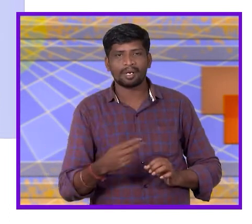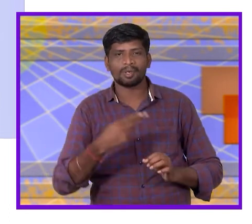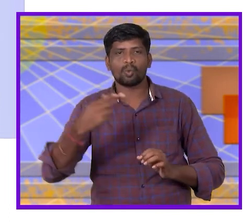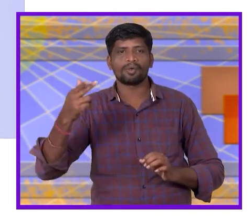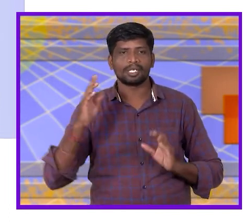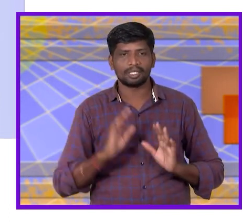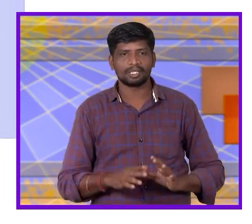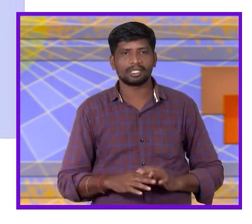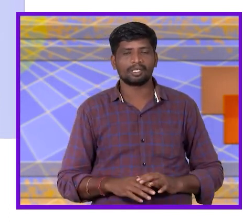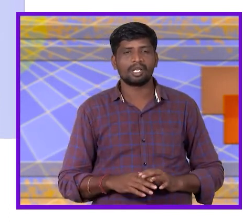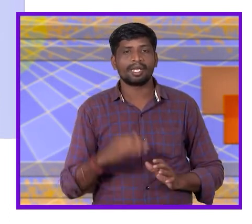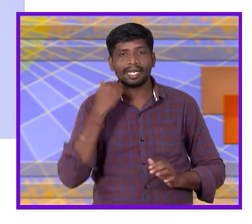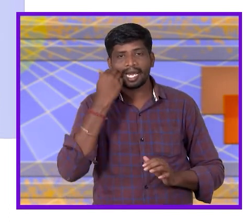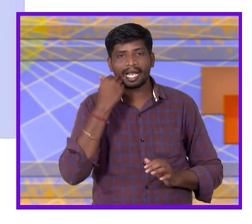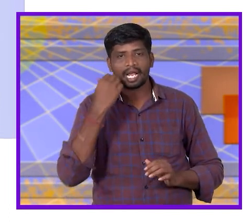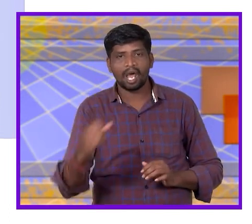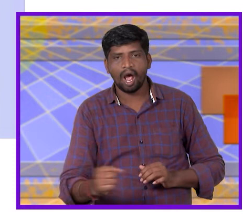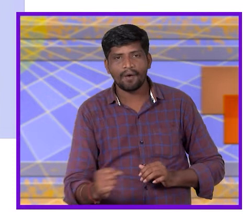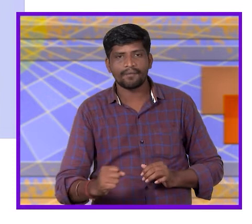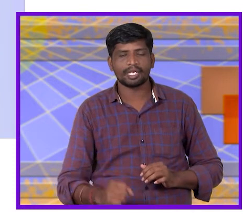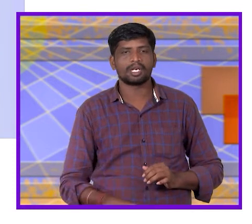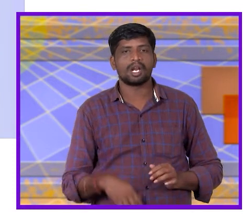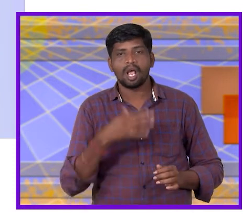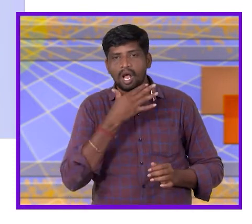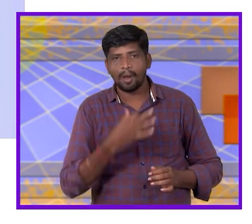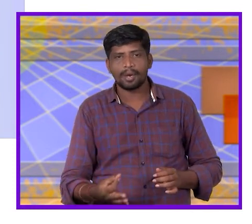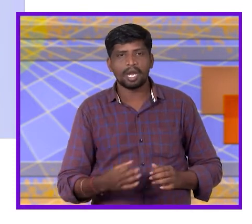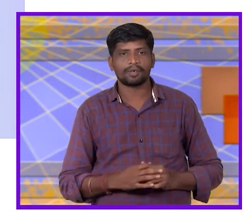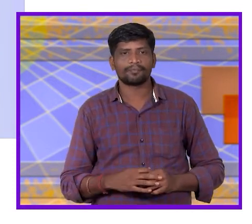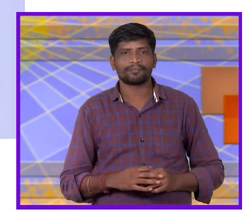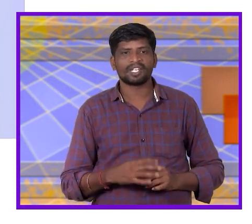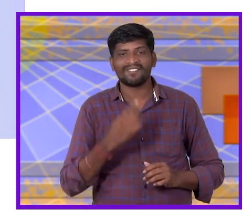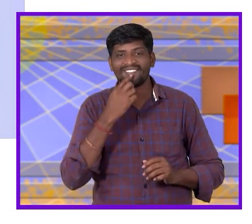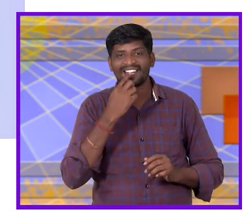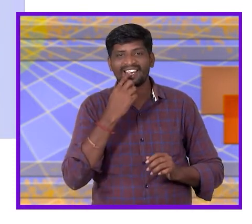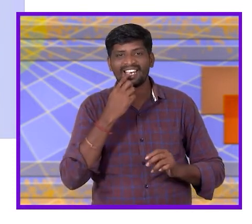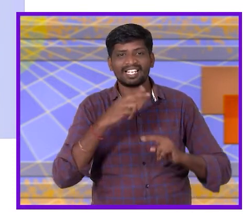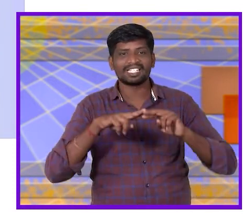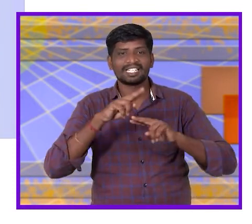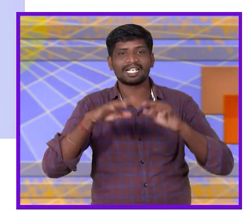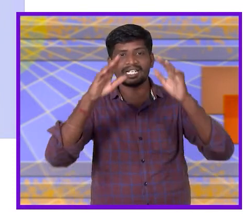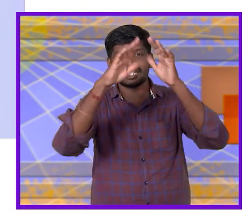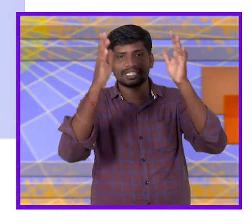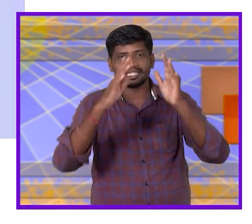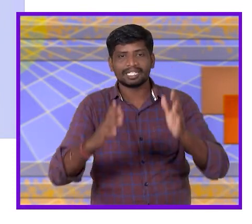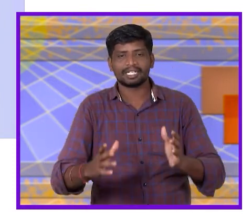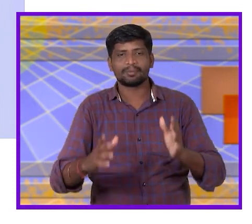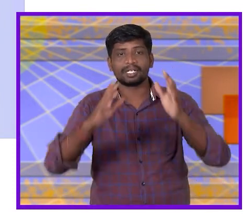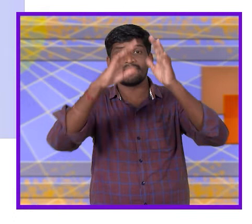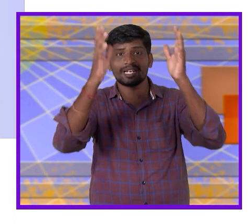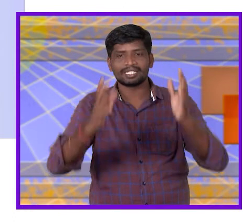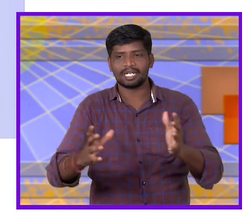தீட்டப்பட்டிருக்கிறது. தொல்காப்பியர், ஔவையார், கபிலர் போன்றோருடைய வெண்கல சிலைகள் இங்கே